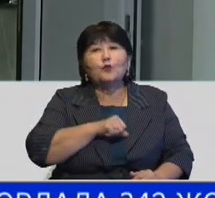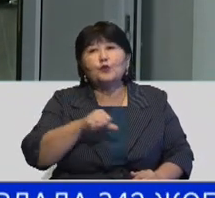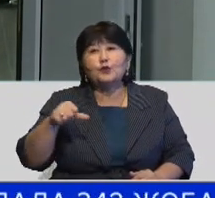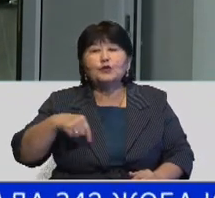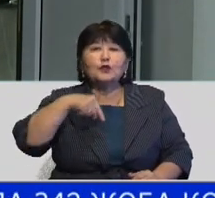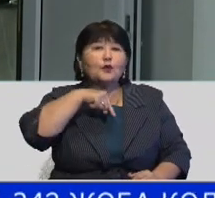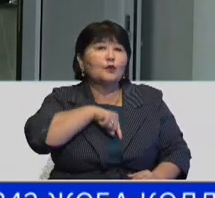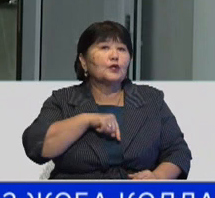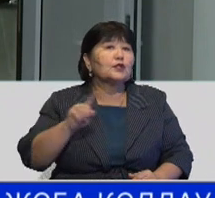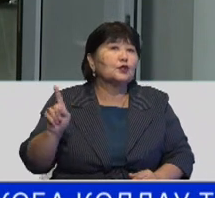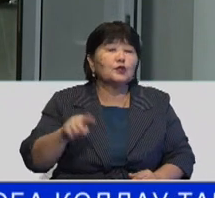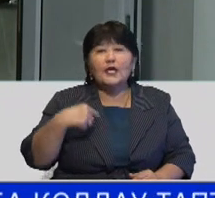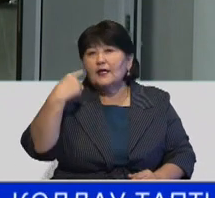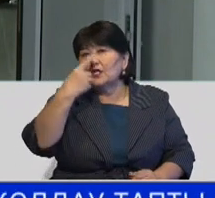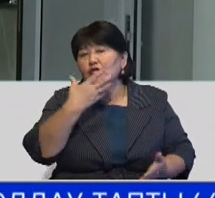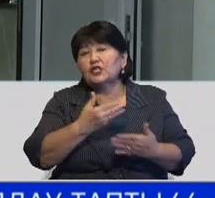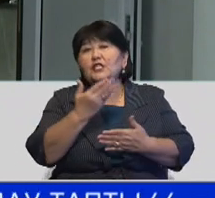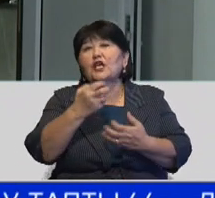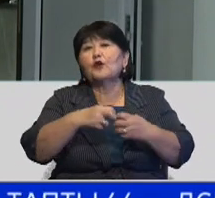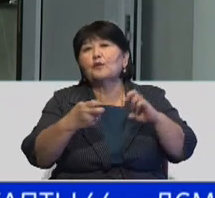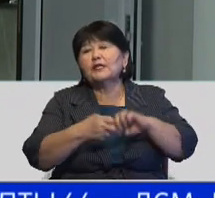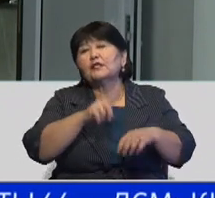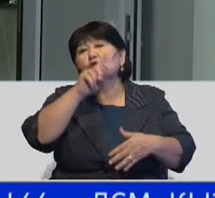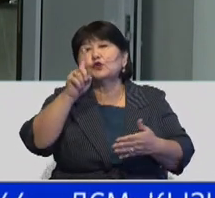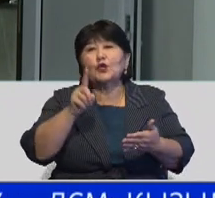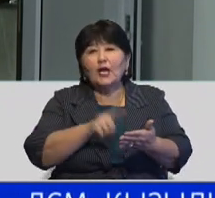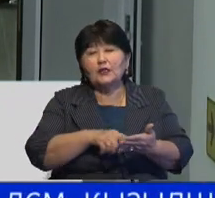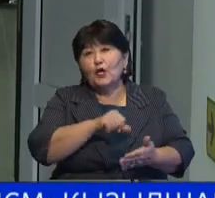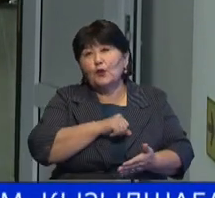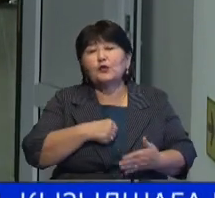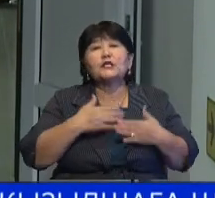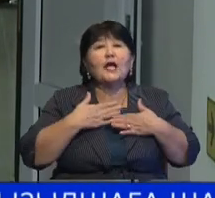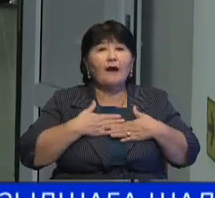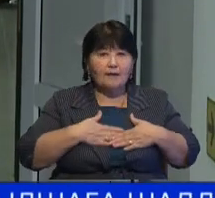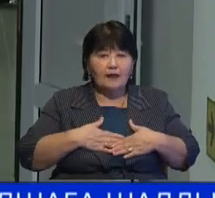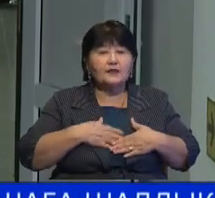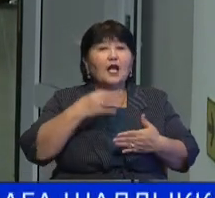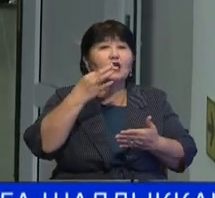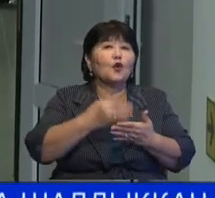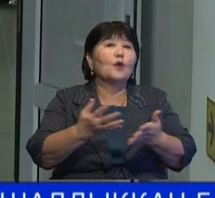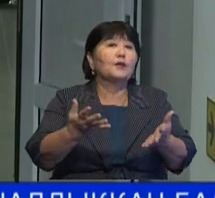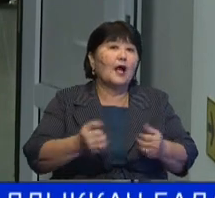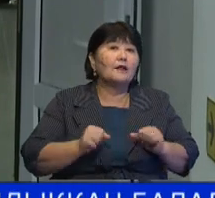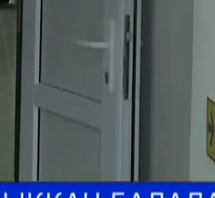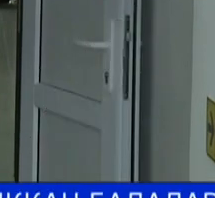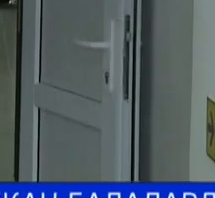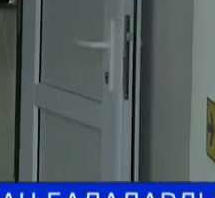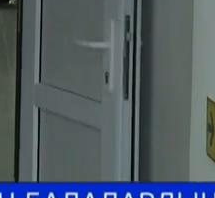өздерінің көкейлерінде жүрген жеке мәселелер бойынша сұрақтарына өздерінің қанағаттанарлықтай жауаптарын ала алды.